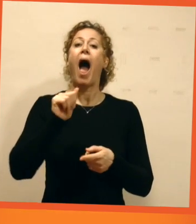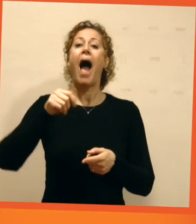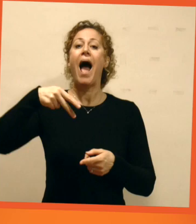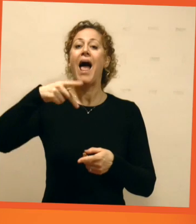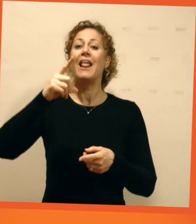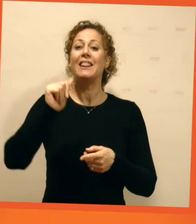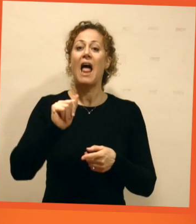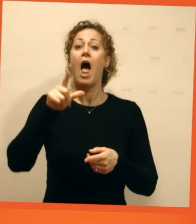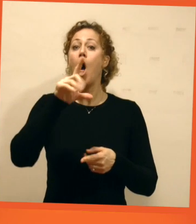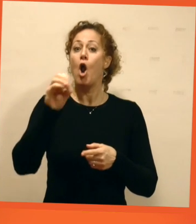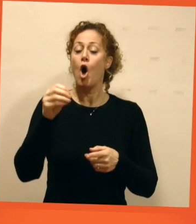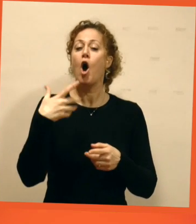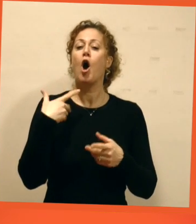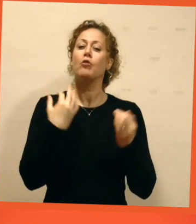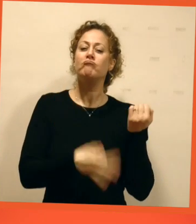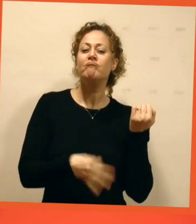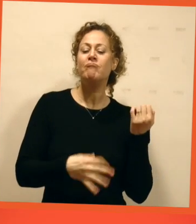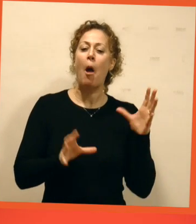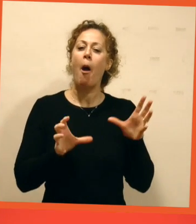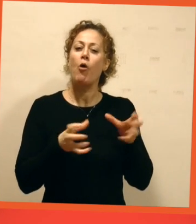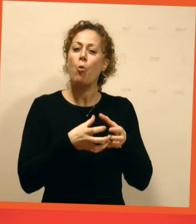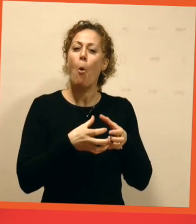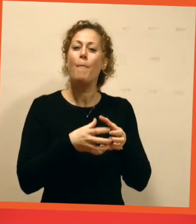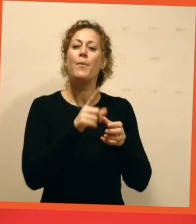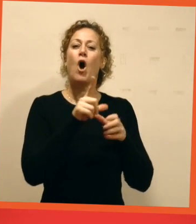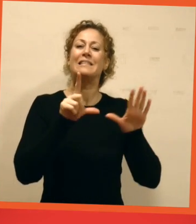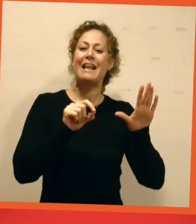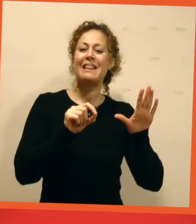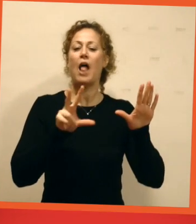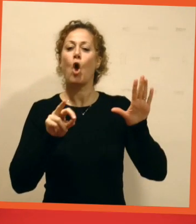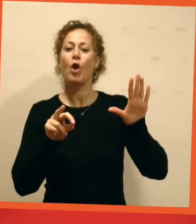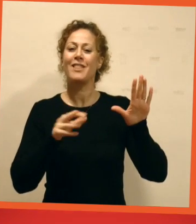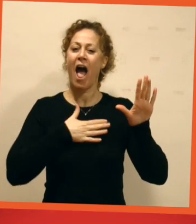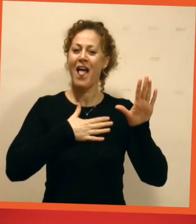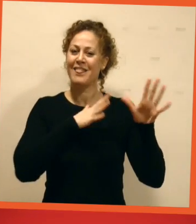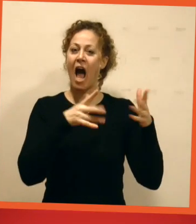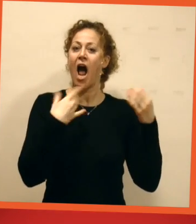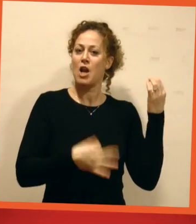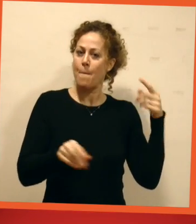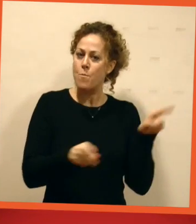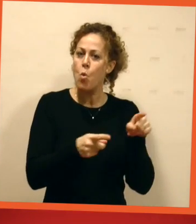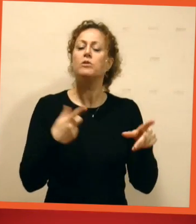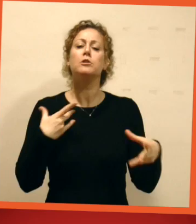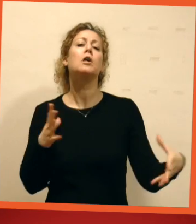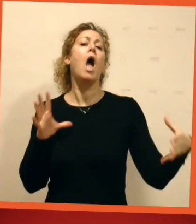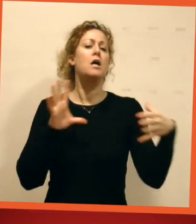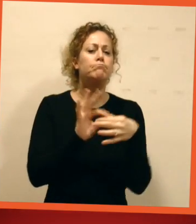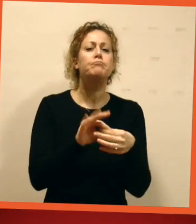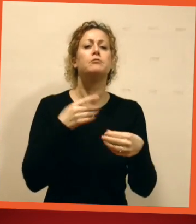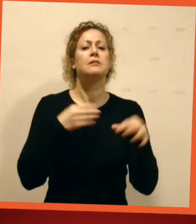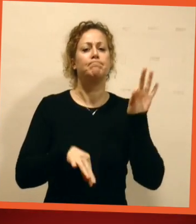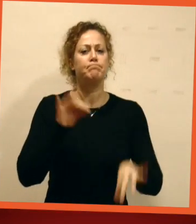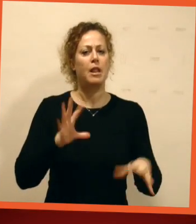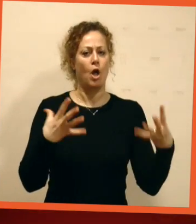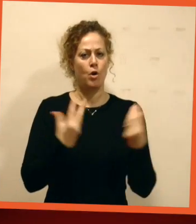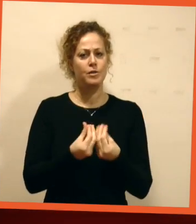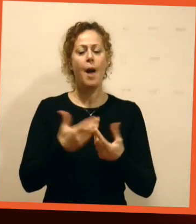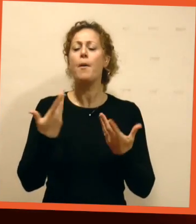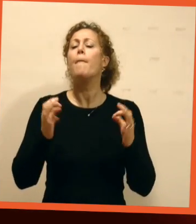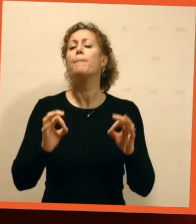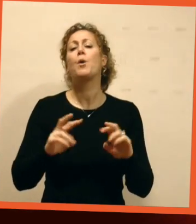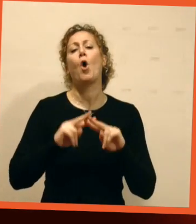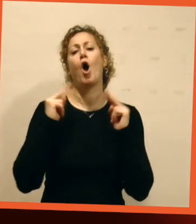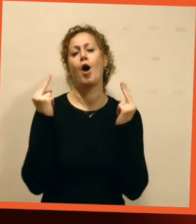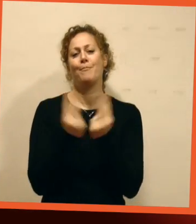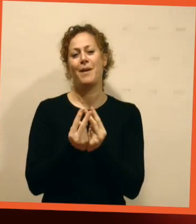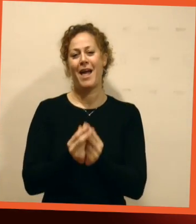fa cover degli anni 70-80 e noi facciamo spettacolo insieme. Quindi a 360 gradi. Se poi mi rimane un posto in valigia,